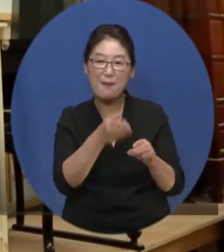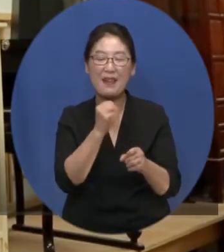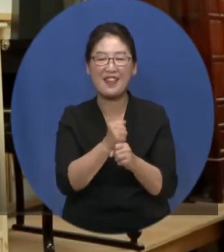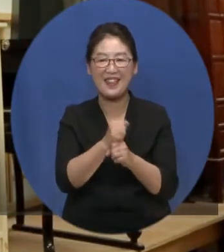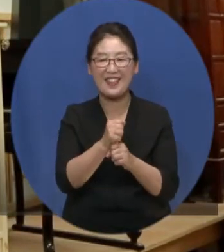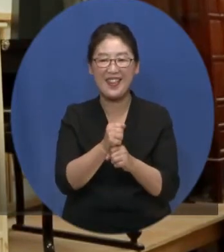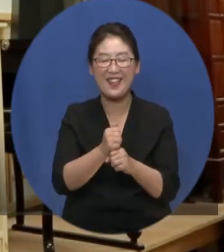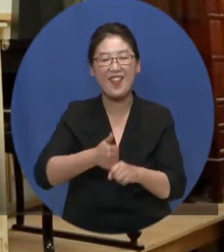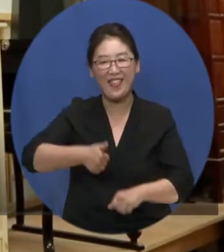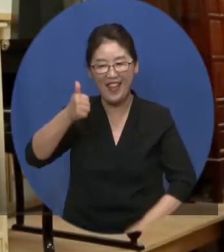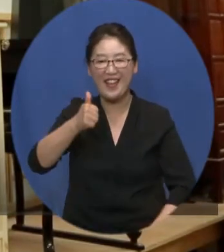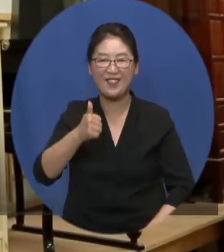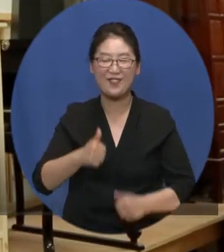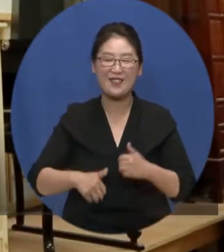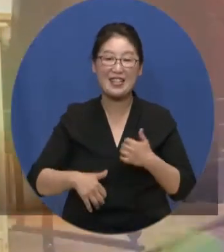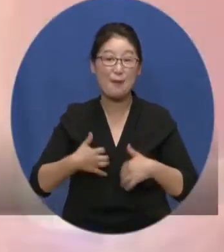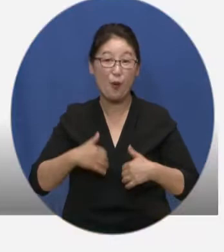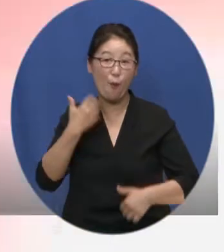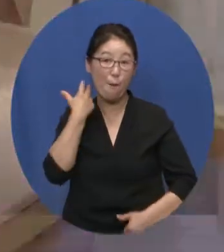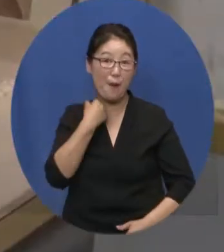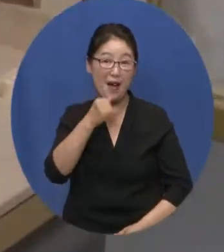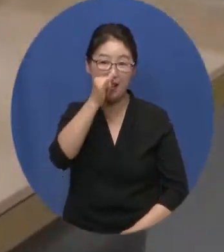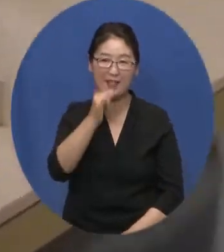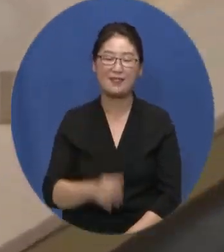그래 매력도 있고